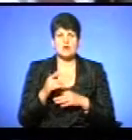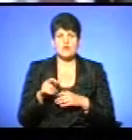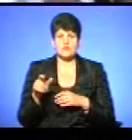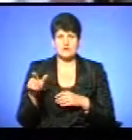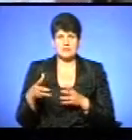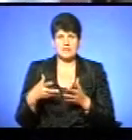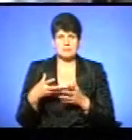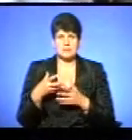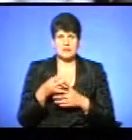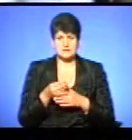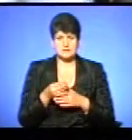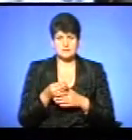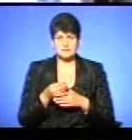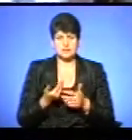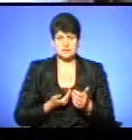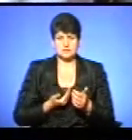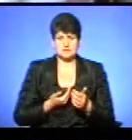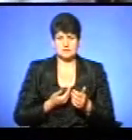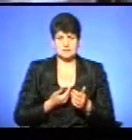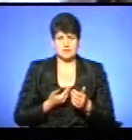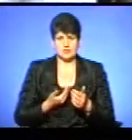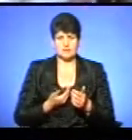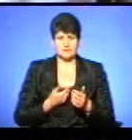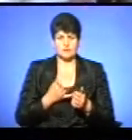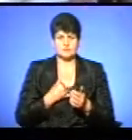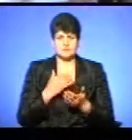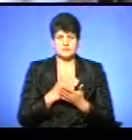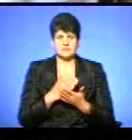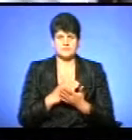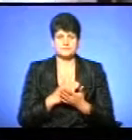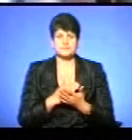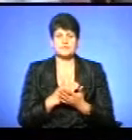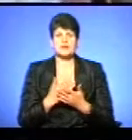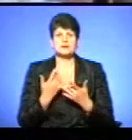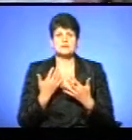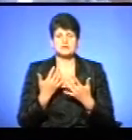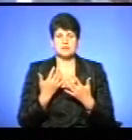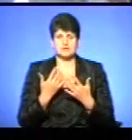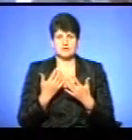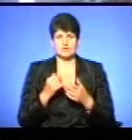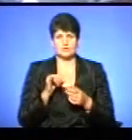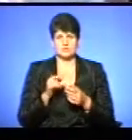платні пасажири, таке готівка. Готівка в нас йде. Скільки приблизно людей, які